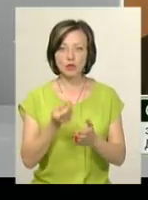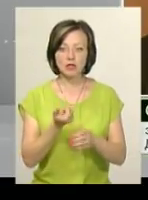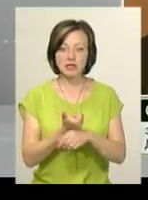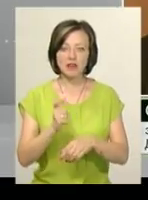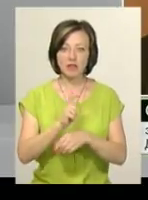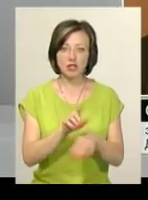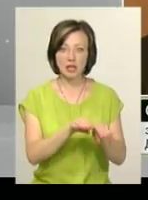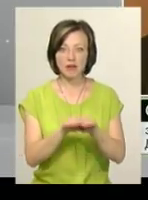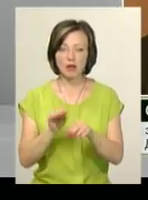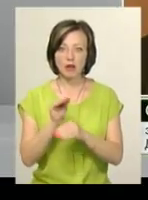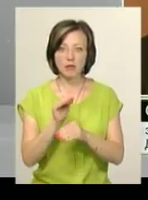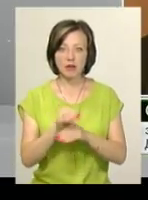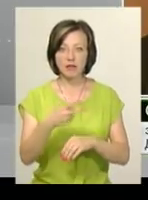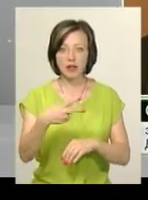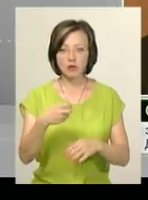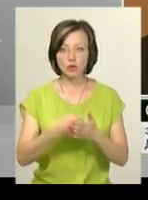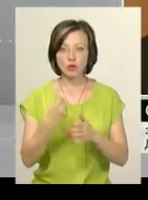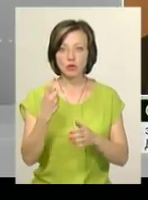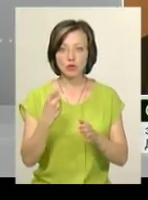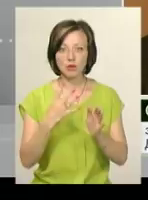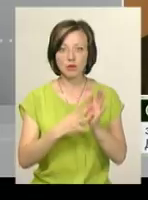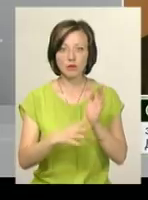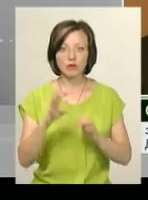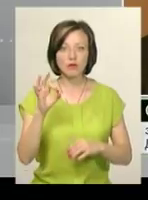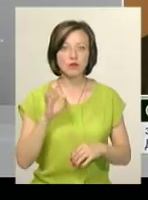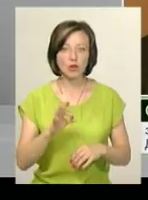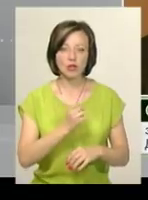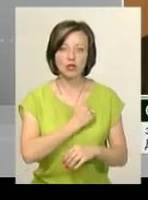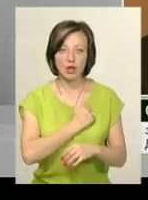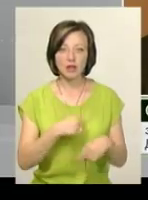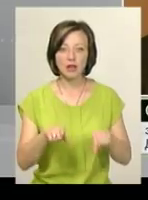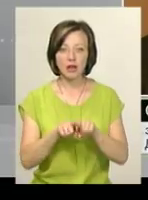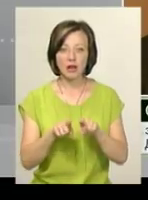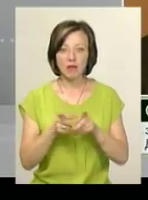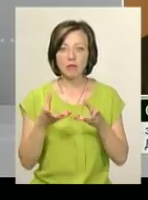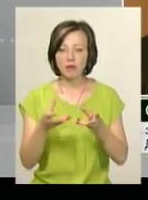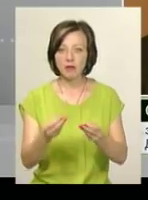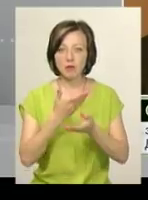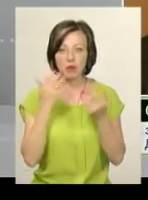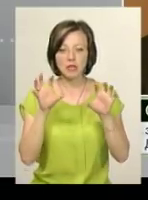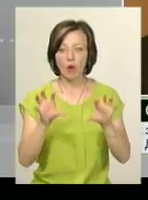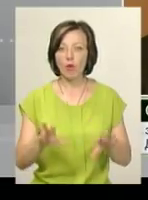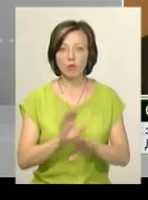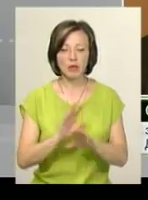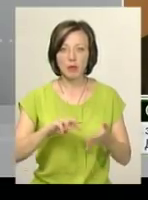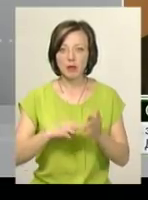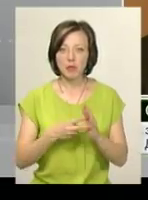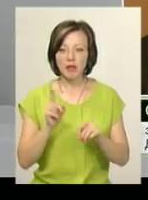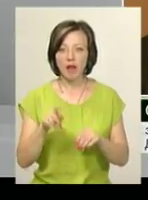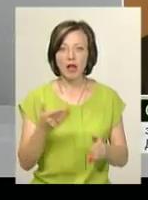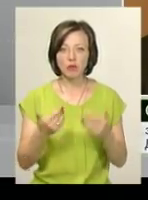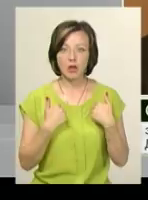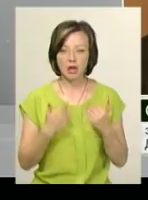рівні торгівельних надбавок від 20 до 190%. На жаль, як таких важелів немає, законом це не передбачено. Навіть якщо я